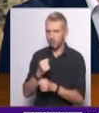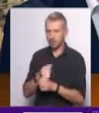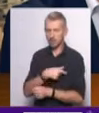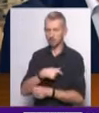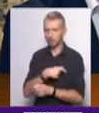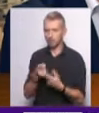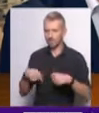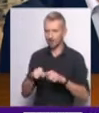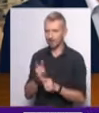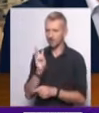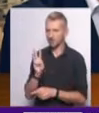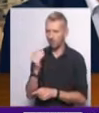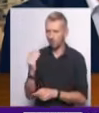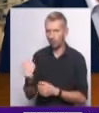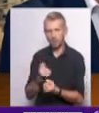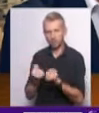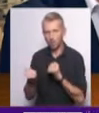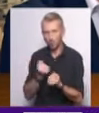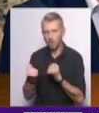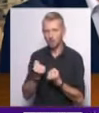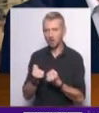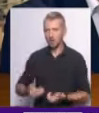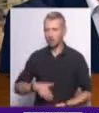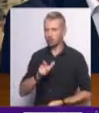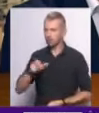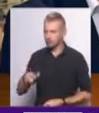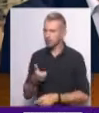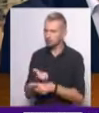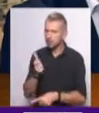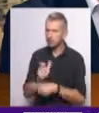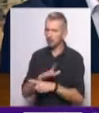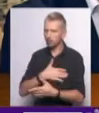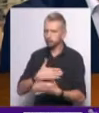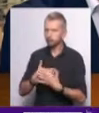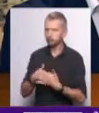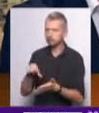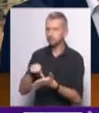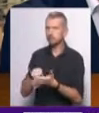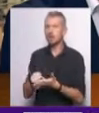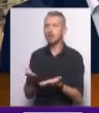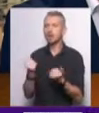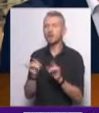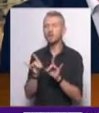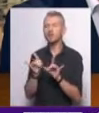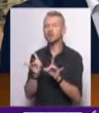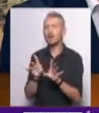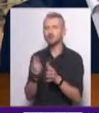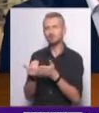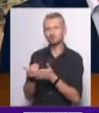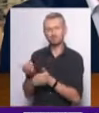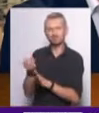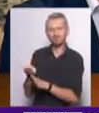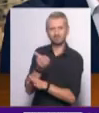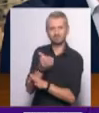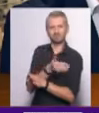депутатська фракція «Свобода», боролася і жителі максимально долучалися до цієї історії. Давайте розкажемо, по-перше, глядачам перед історією, можливо,